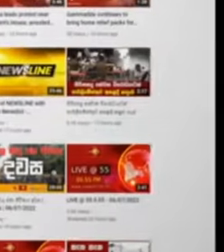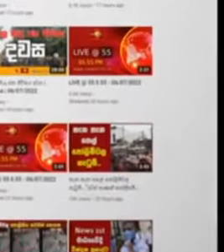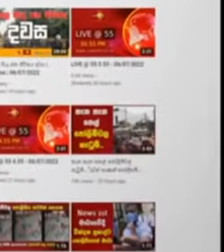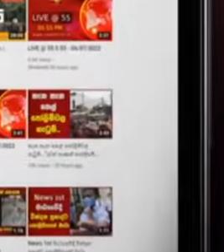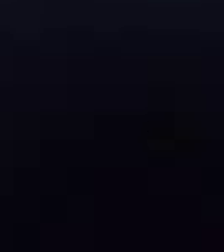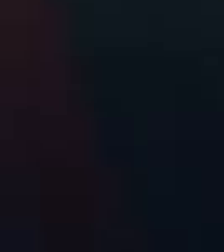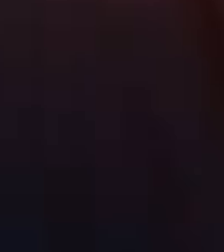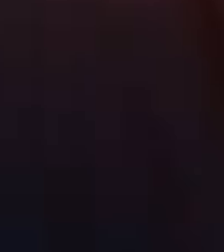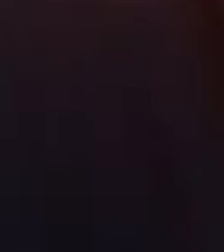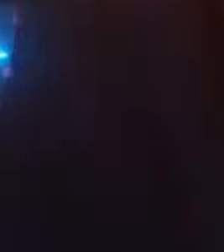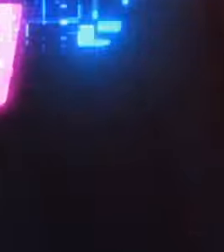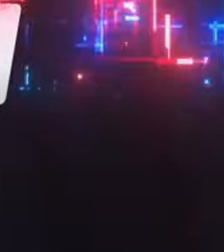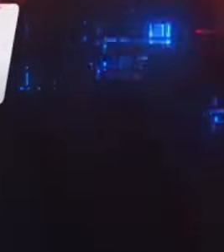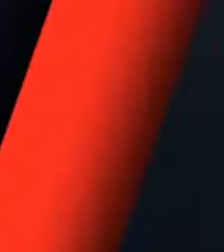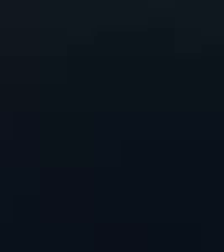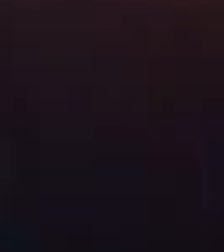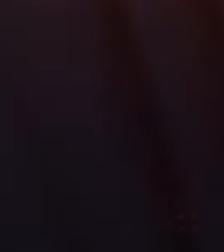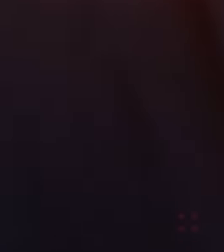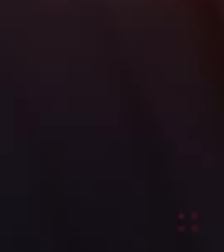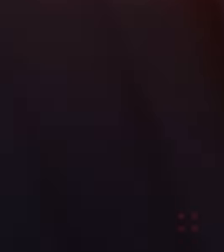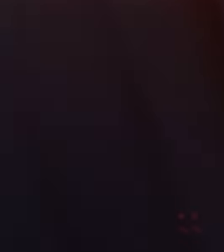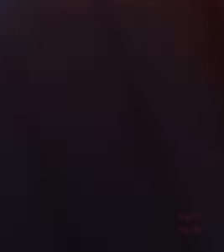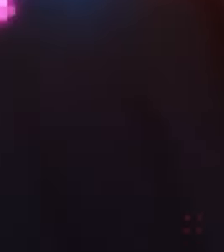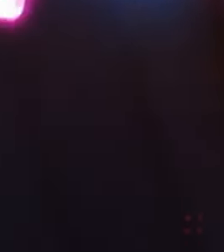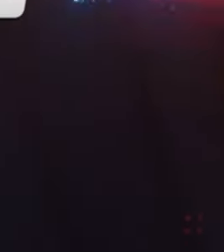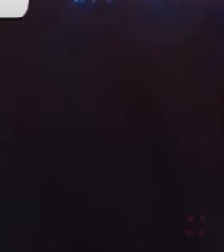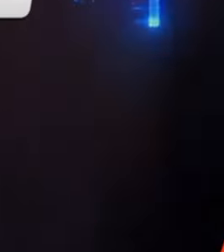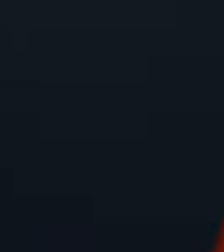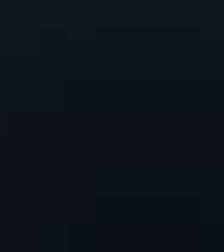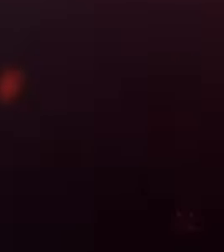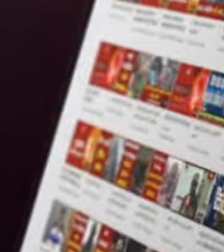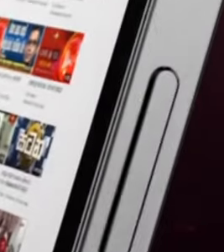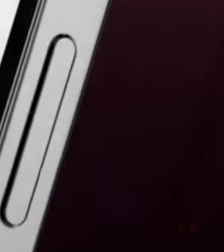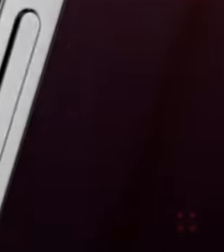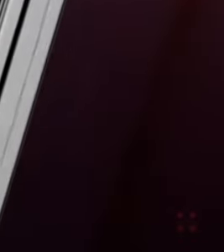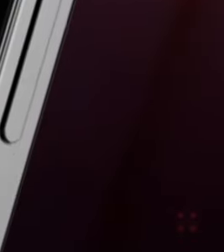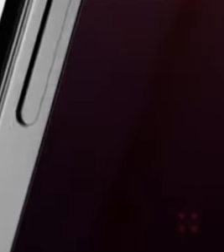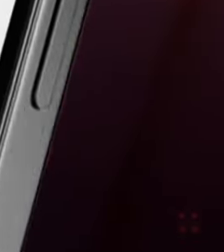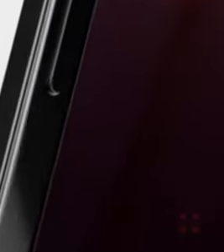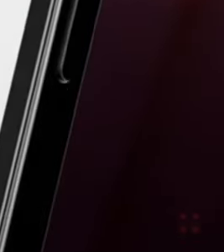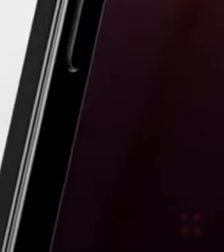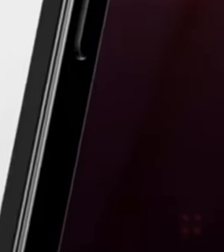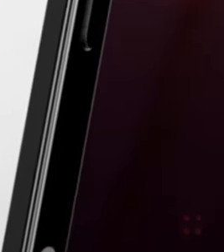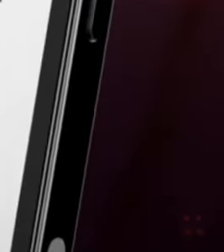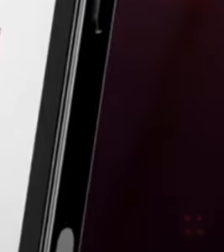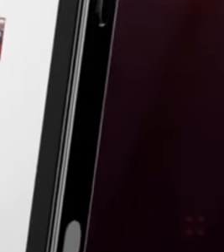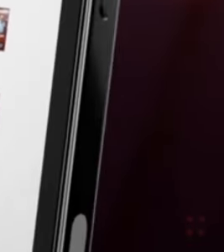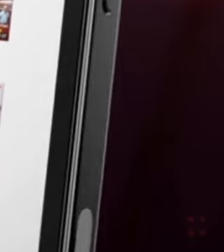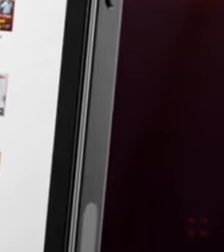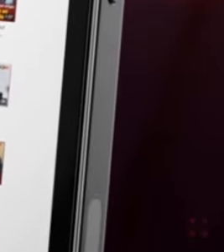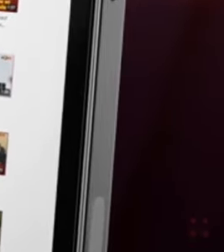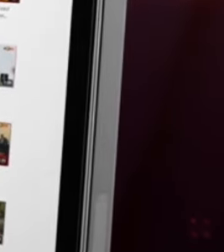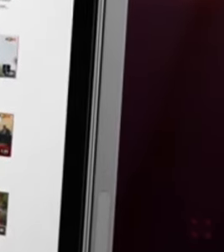දත්ත වැඩියෙන් සයිබ අවකාශයේ කලබන උවත් සලකුණ. Newsfirst YouTube channel එක